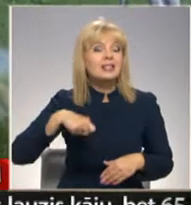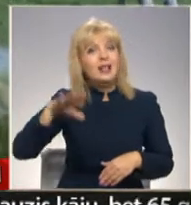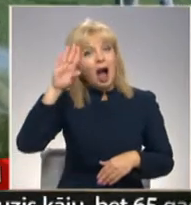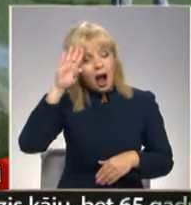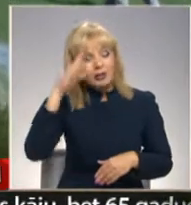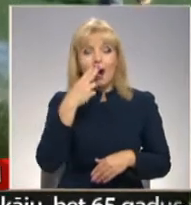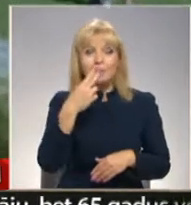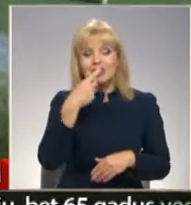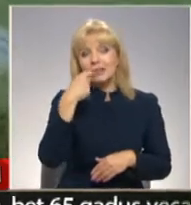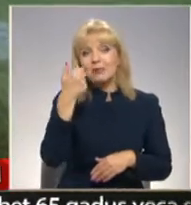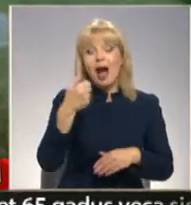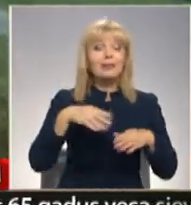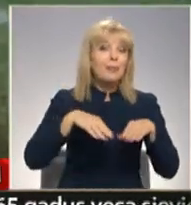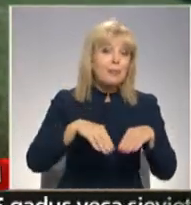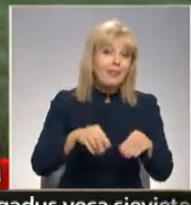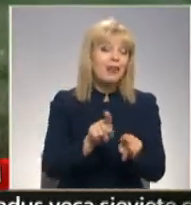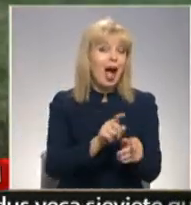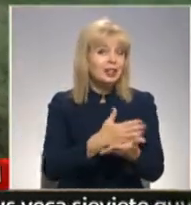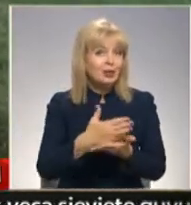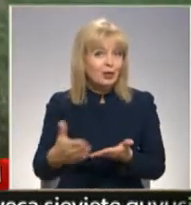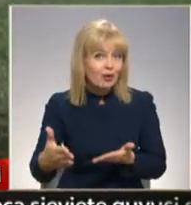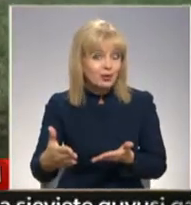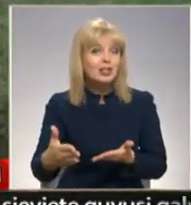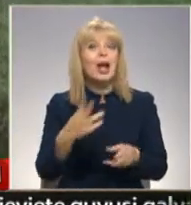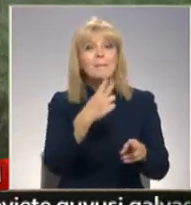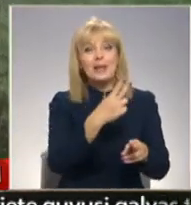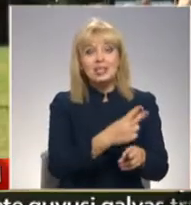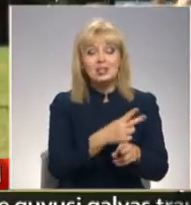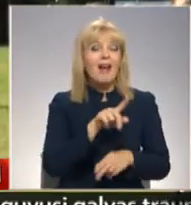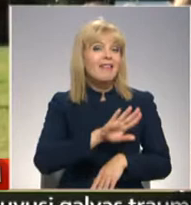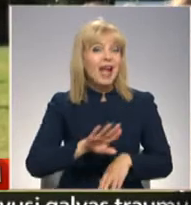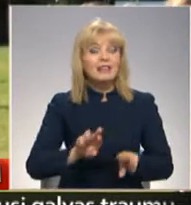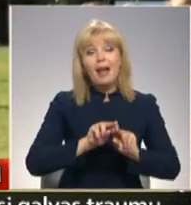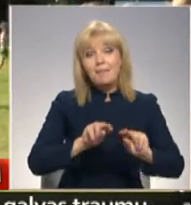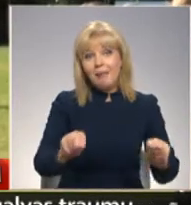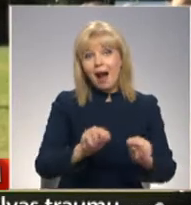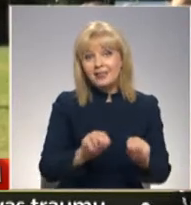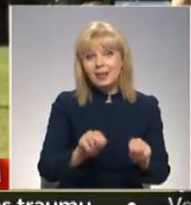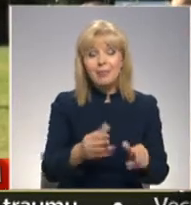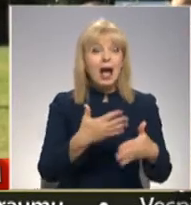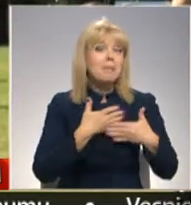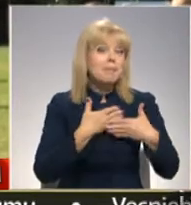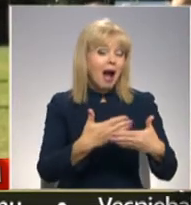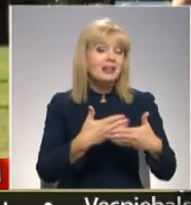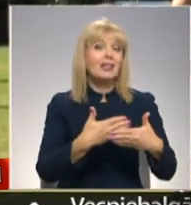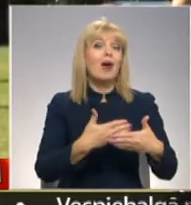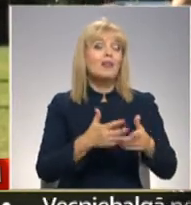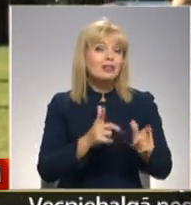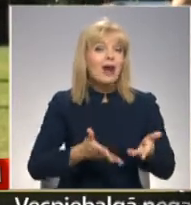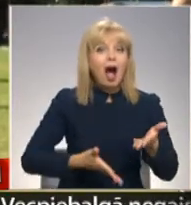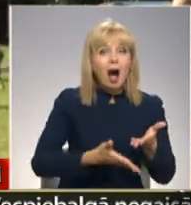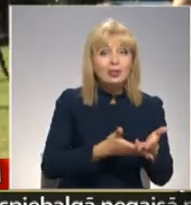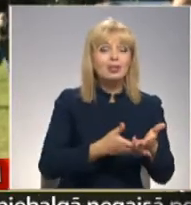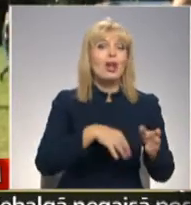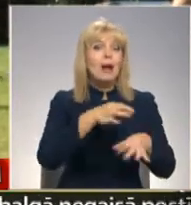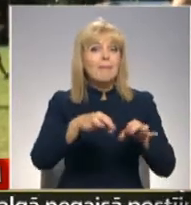atskatīties uz 100 gadē paveikto, gan turpināt savu skautisma misiju. Mēs ne tikai mācām šo te patriotisku audzināšanu, kas iet mēzglis,